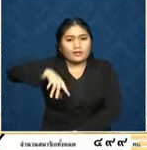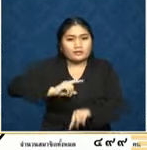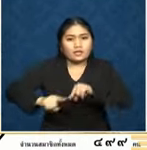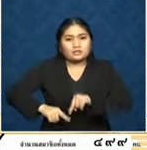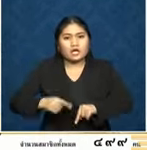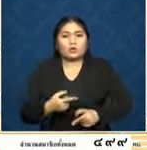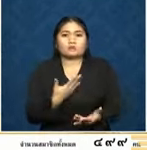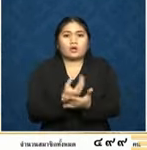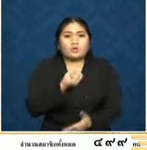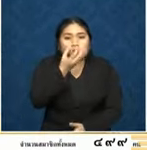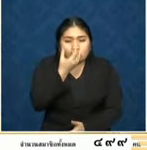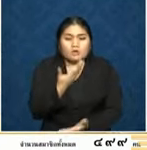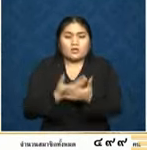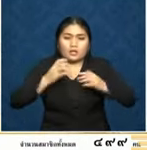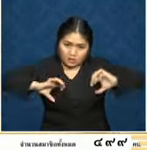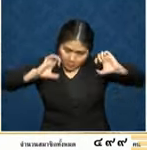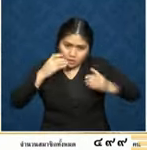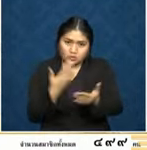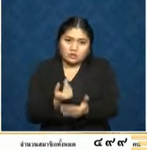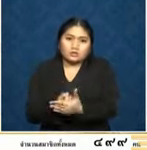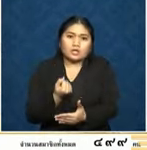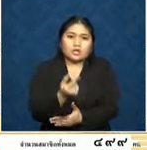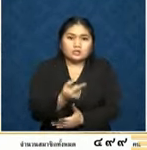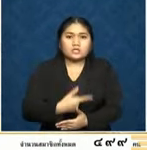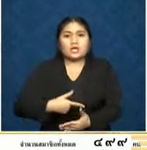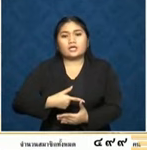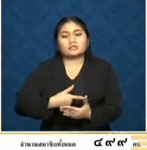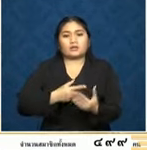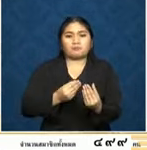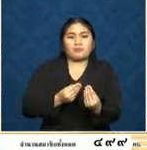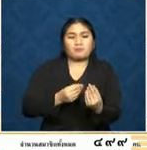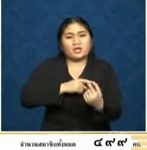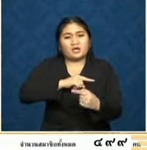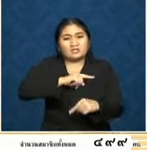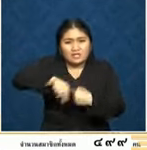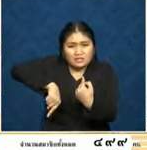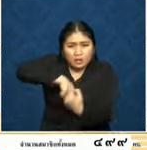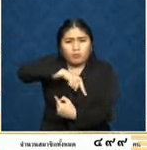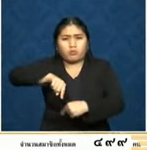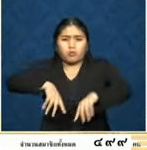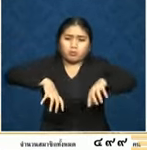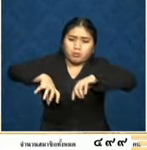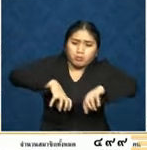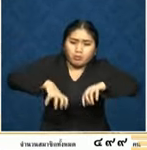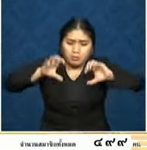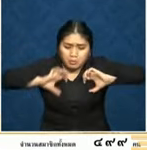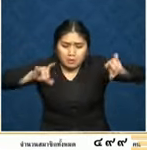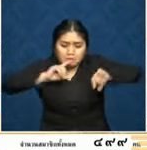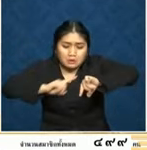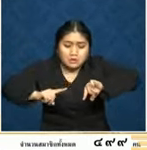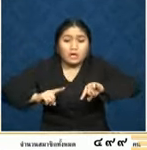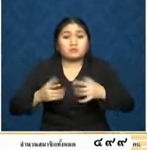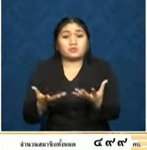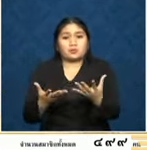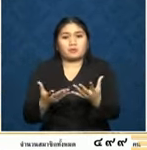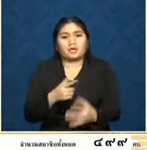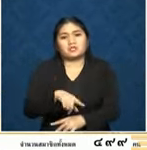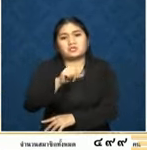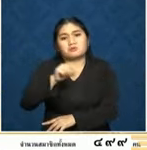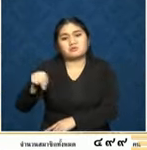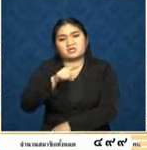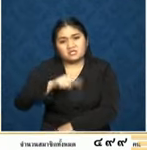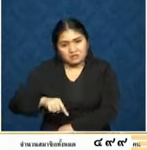ภาระดอกเบี้ยที่รัฐจะต้องพึงจ่ายรัฐบาลแต่ละยุคแต่ละสมัยเนี่ยมีโอกาสบริหารประเทศนะครับในงบลงทุนเพียง 20% บวกล